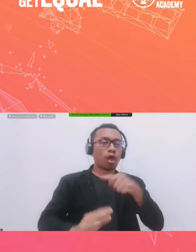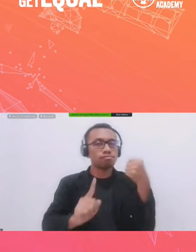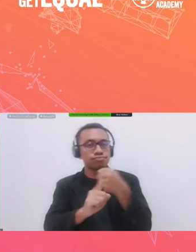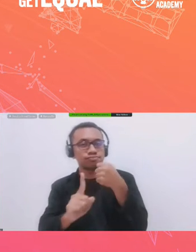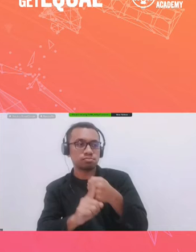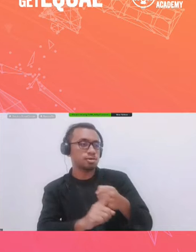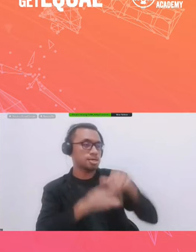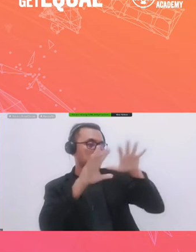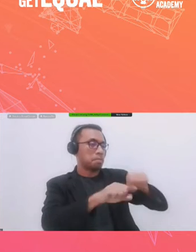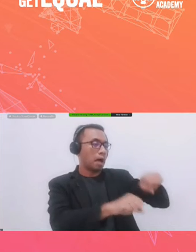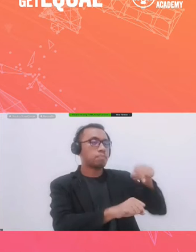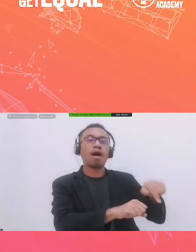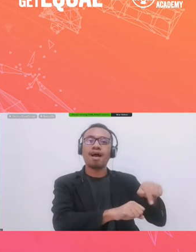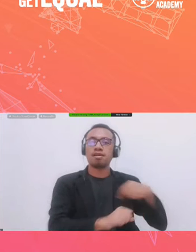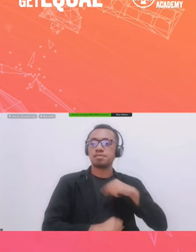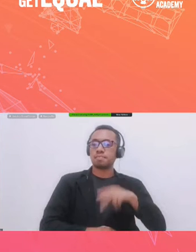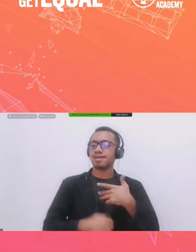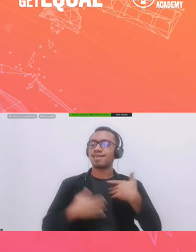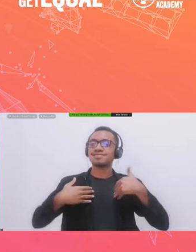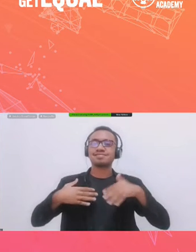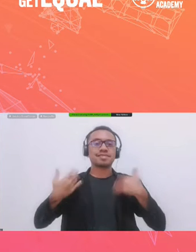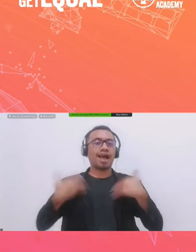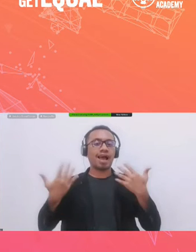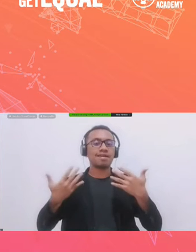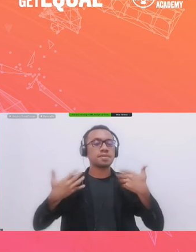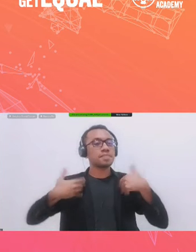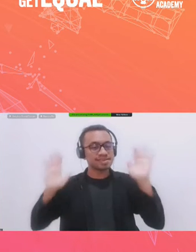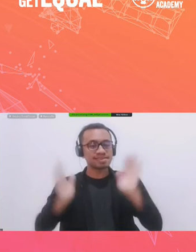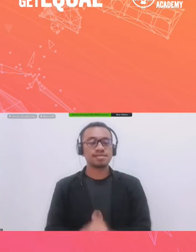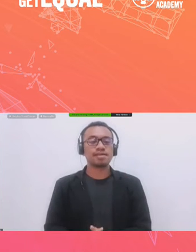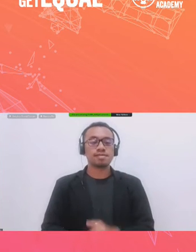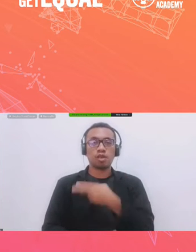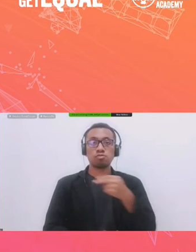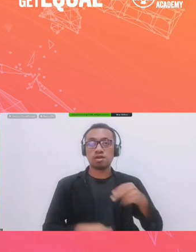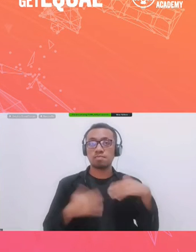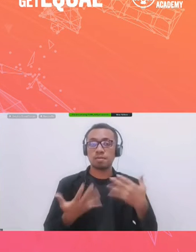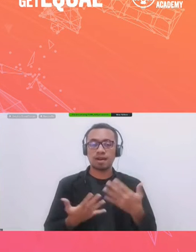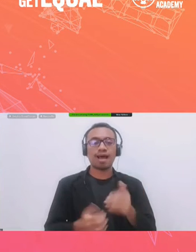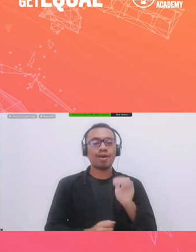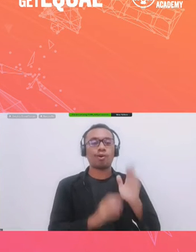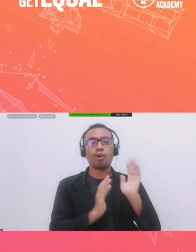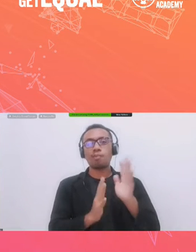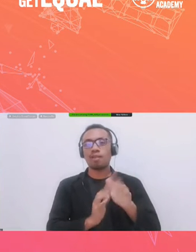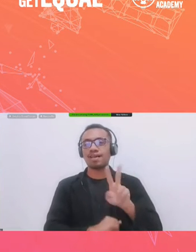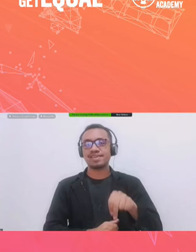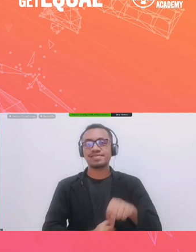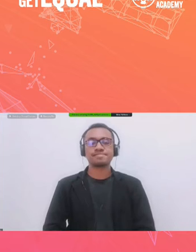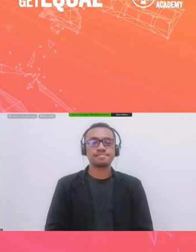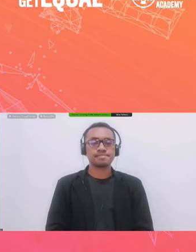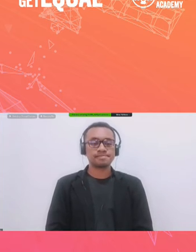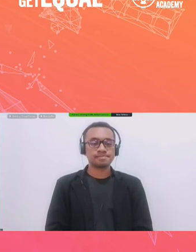ya, ada perlindungan. Nah, bagaimana di Indonesia? Coba kita ngobrol-ngobrol lebih lanjut nanti.